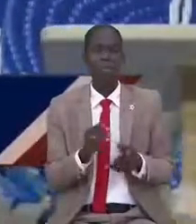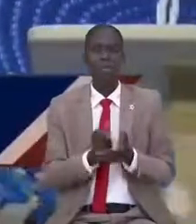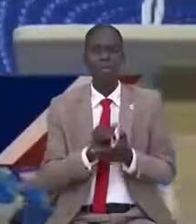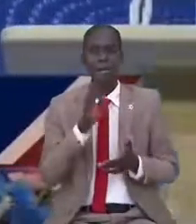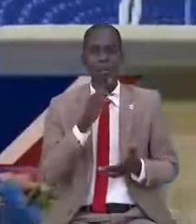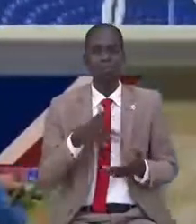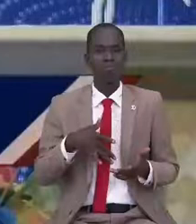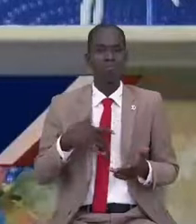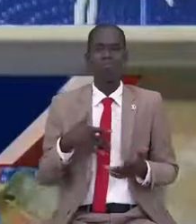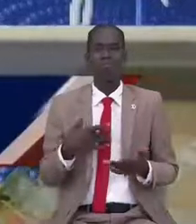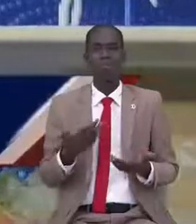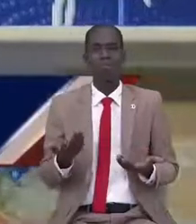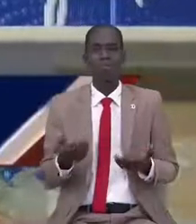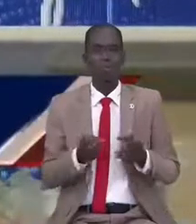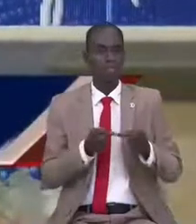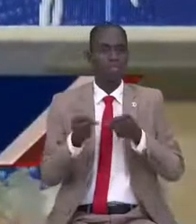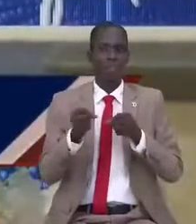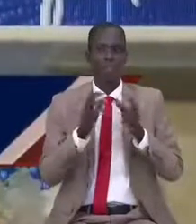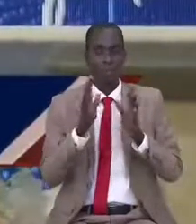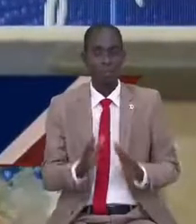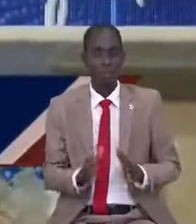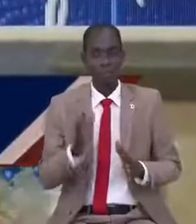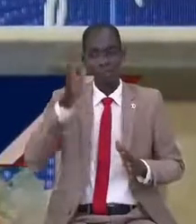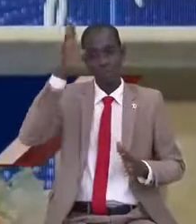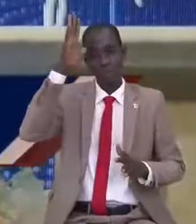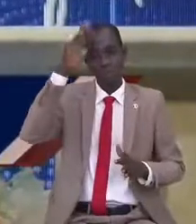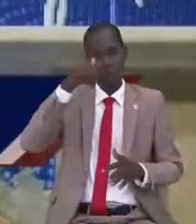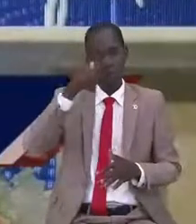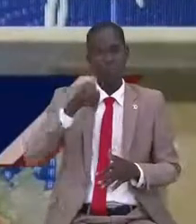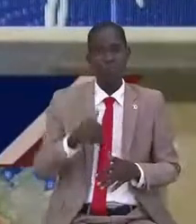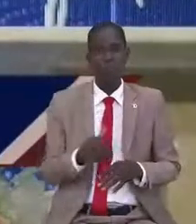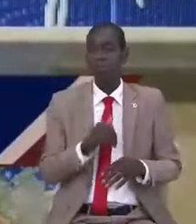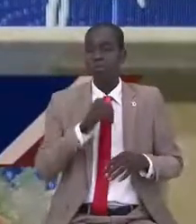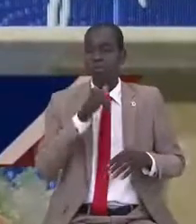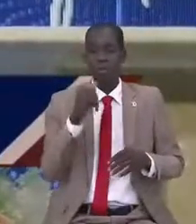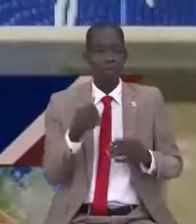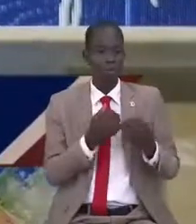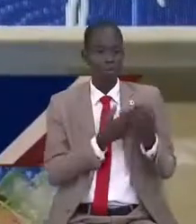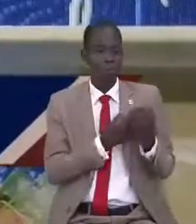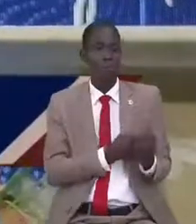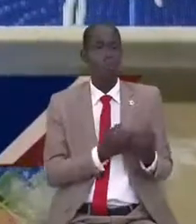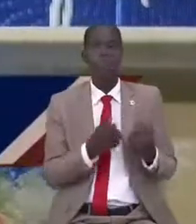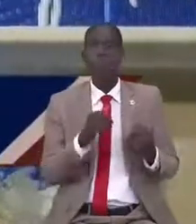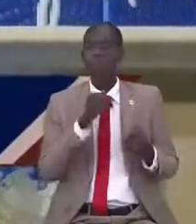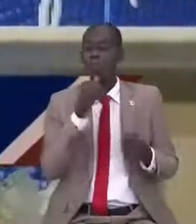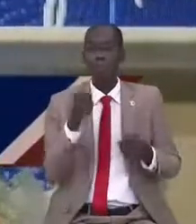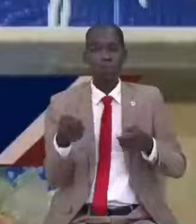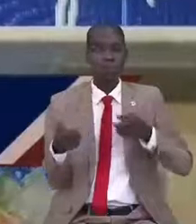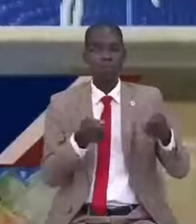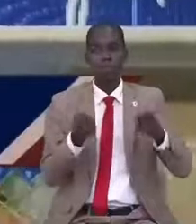Des gens qui sont comme des émeutiers, des gens qui vivent dans le désordre, ils sont